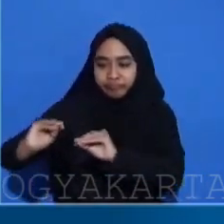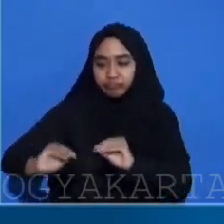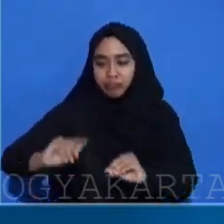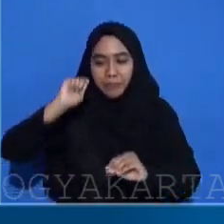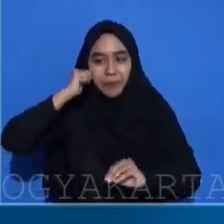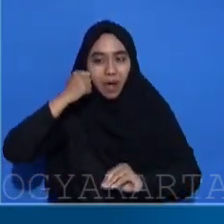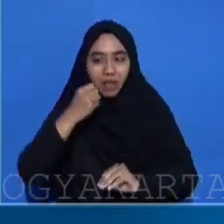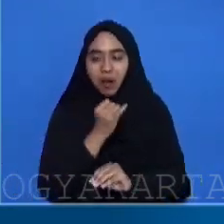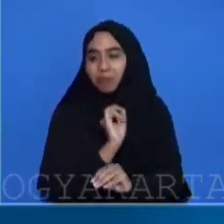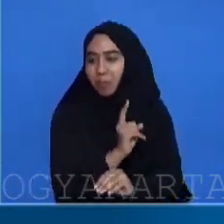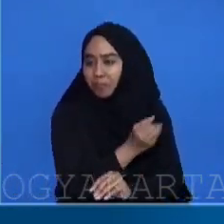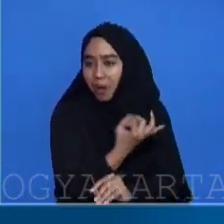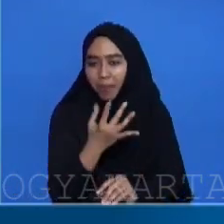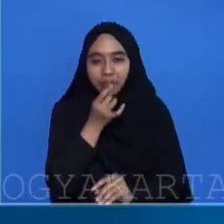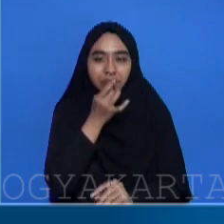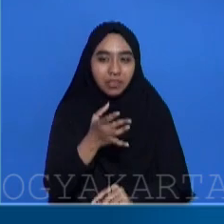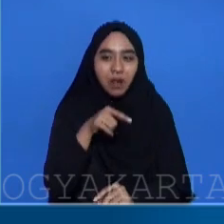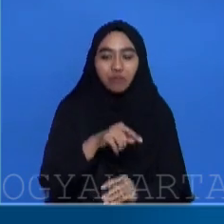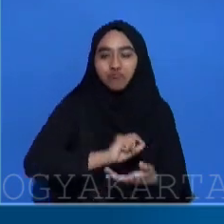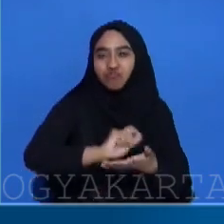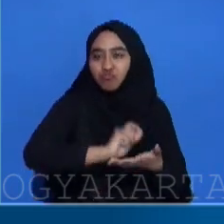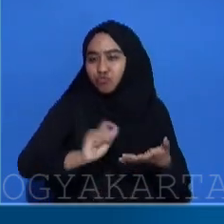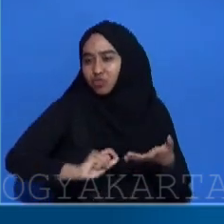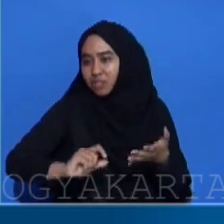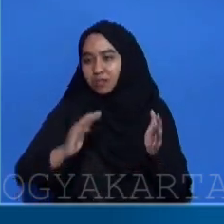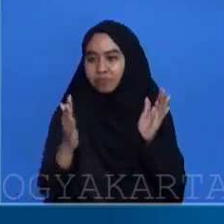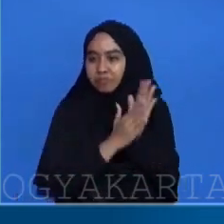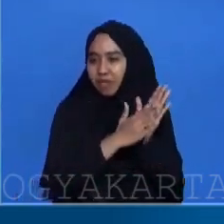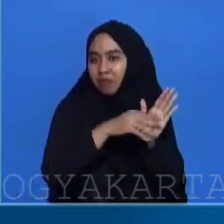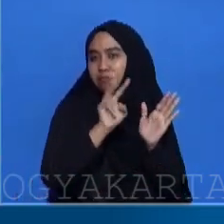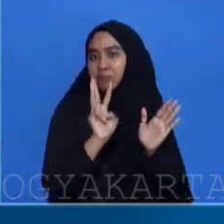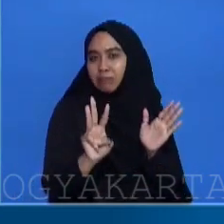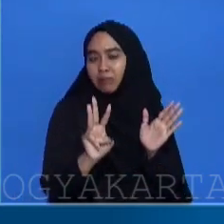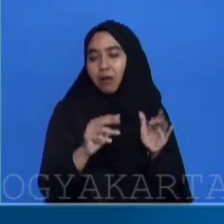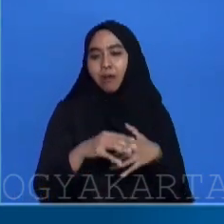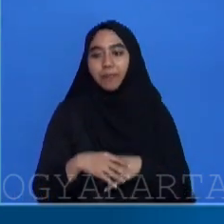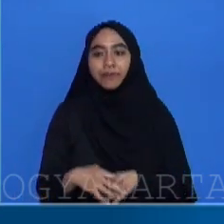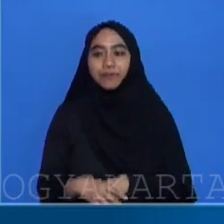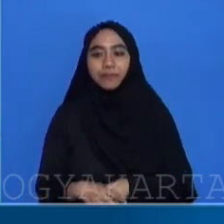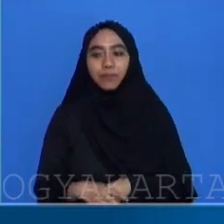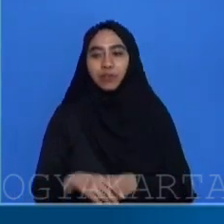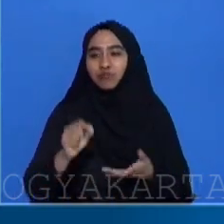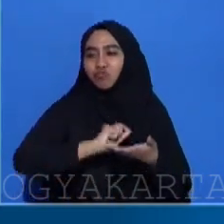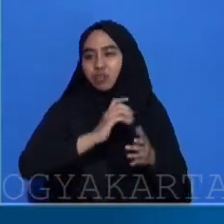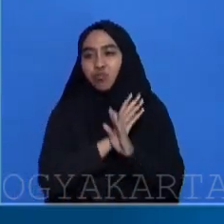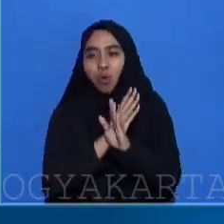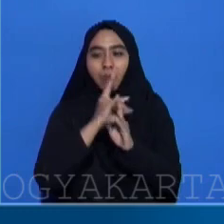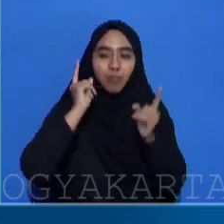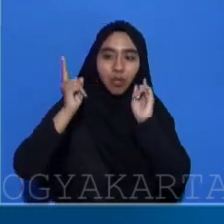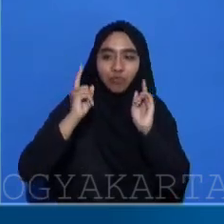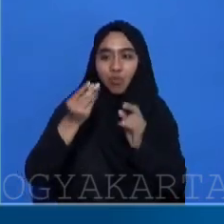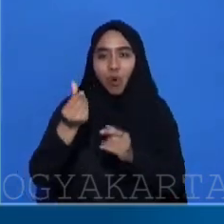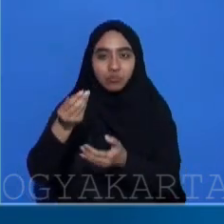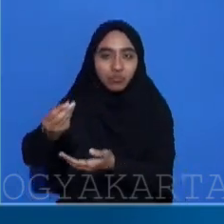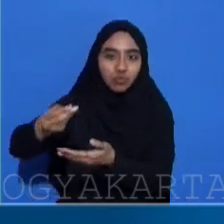melalui beberapa pesan tulisan di 3 jenis stiker yang berbeda melalui stiker tertuliskan tolak politik uang stop